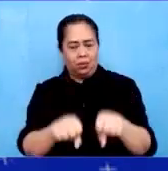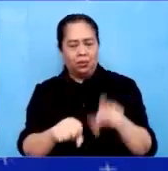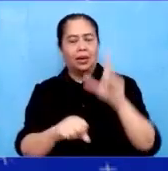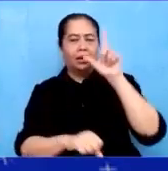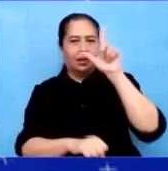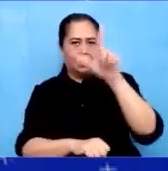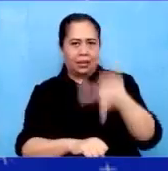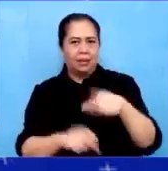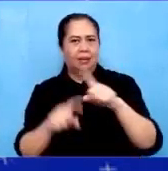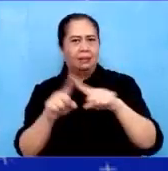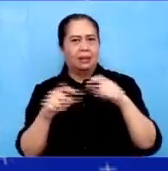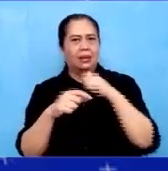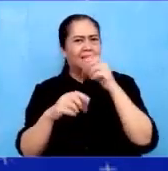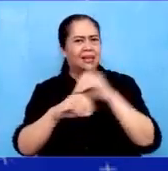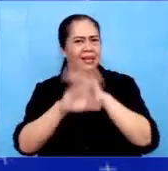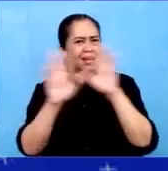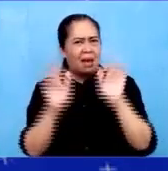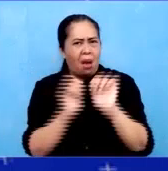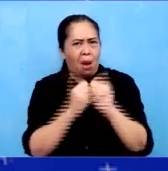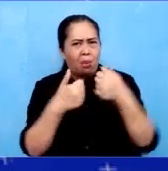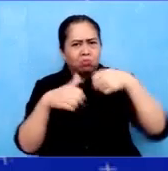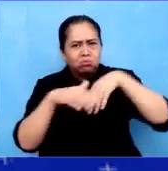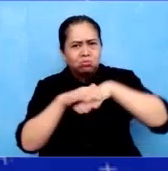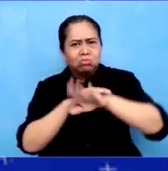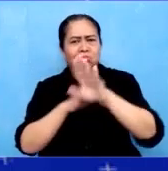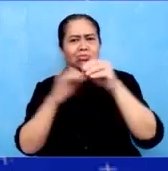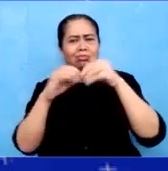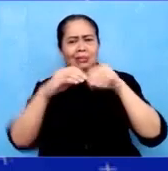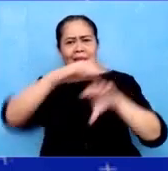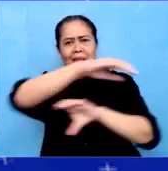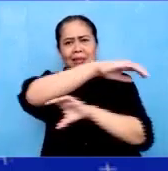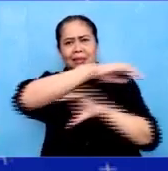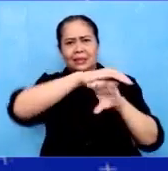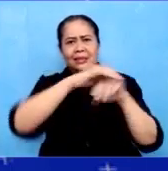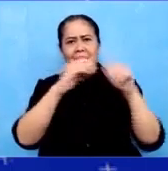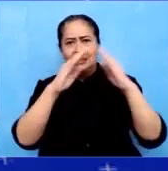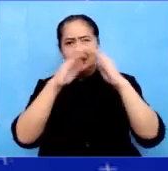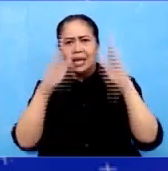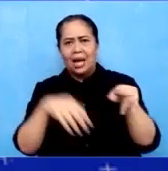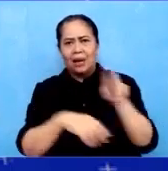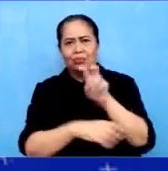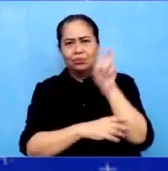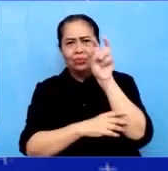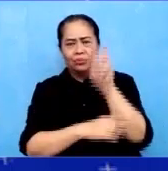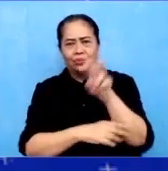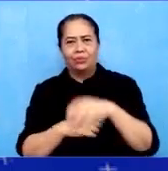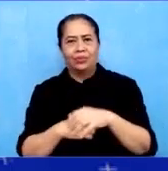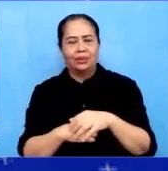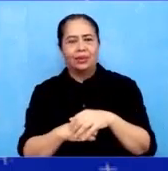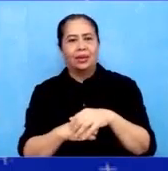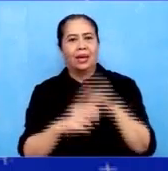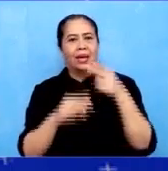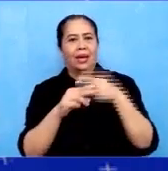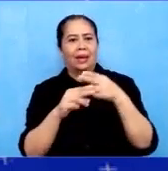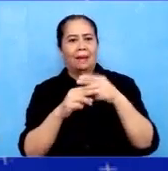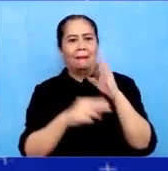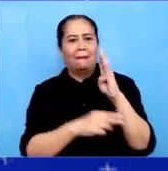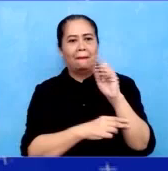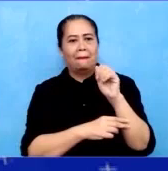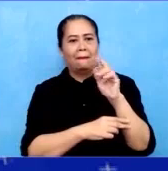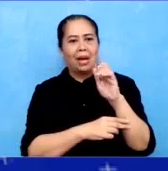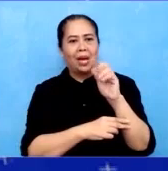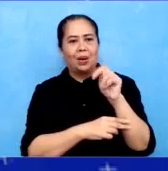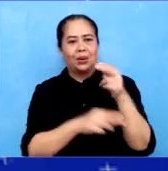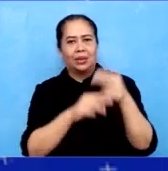pero hindi malinaw kung paano napadpad sa kisame ang sawa. Baryon na ang ipinangalan dito sa